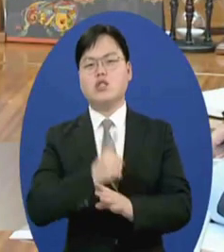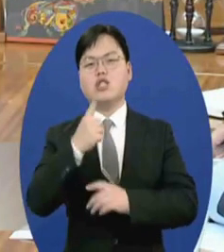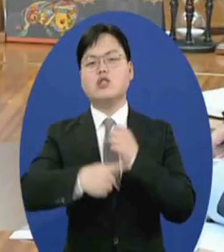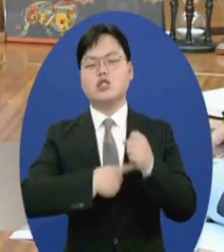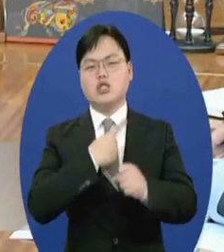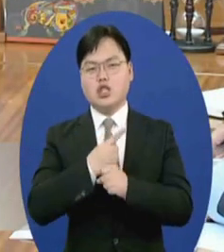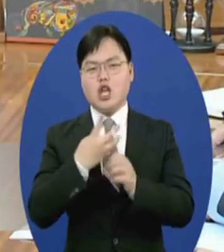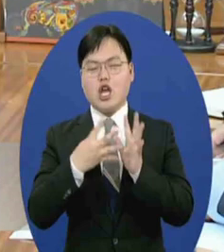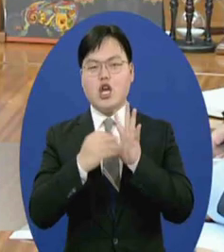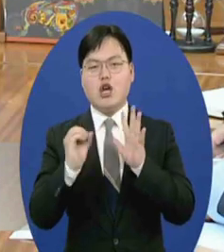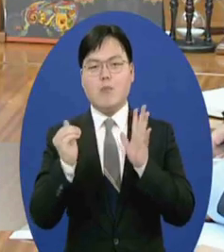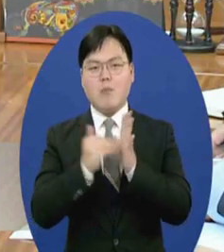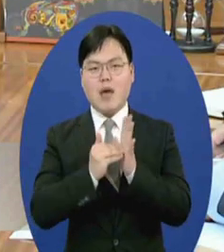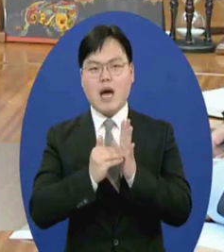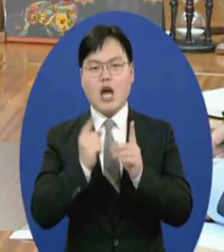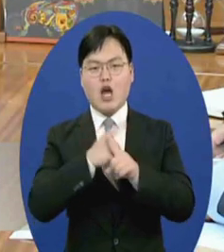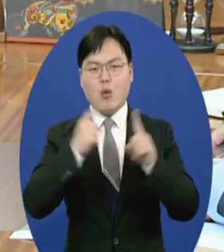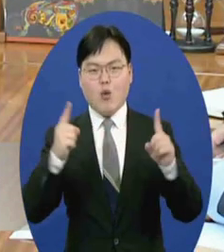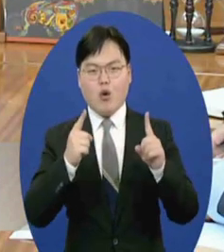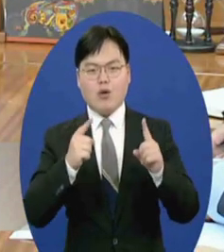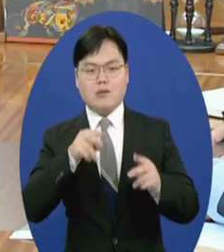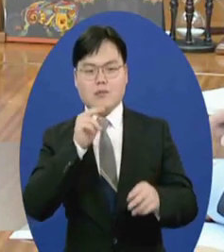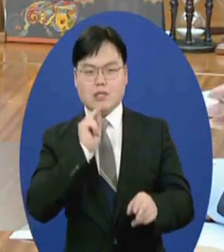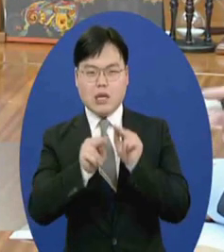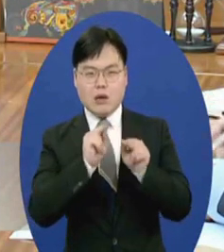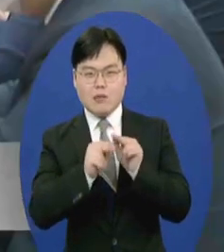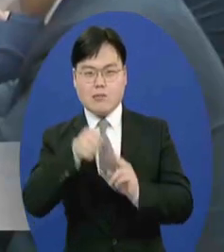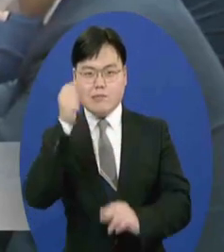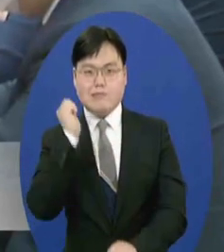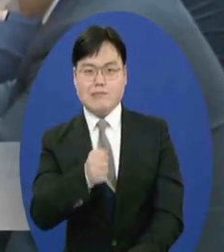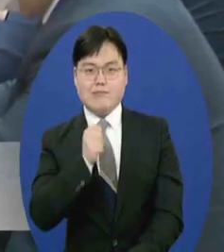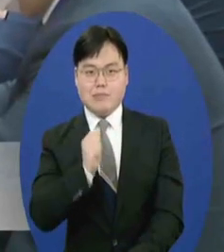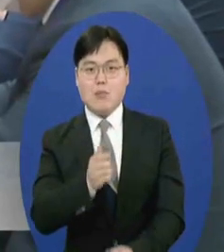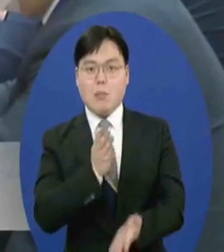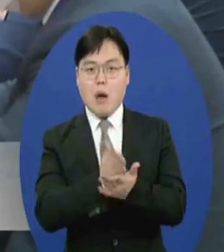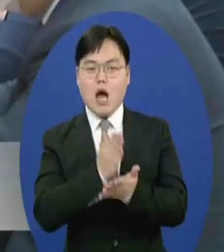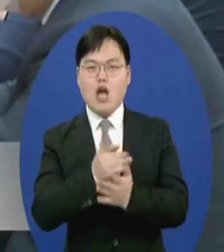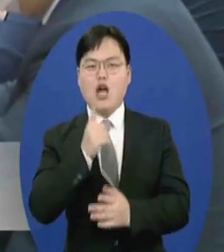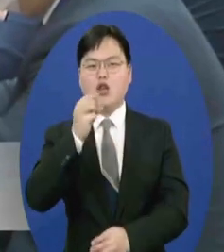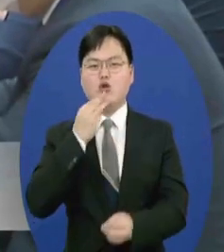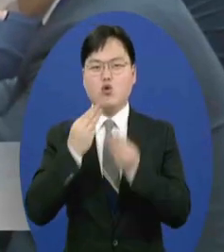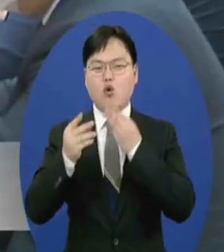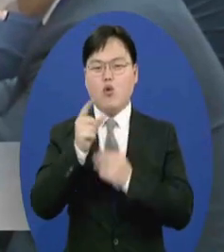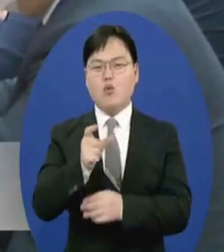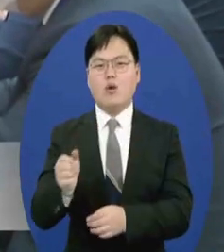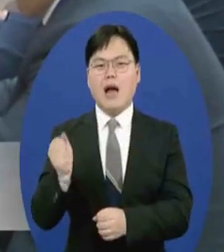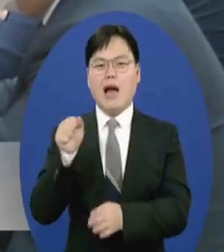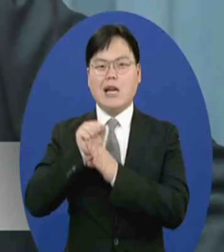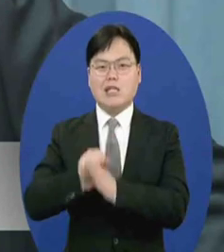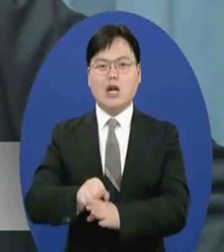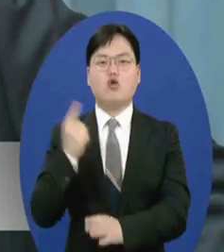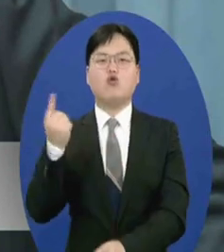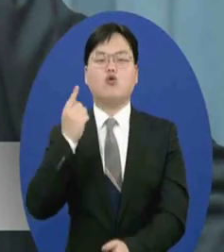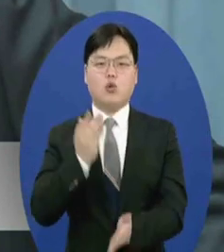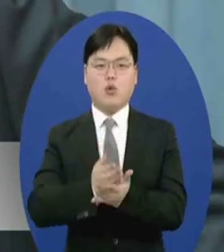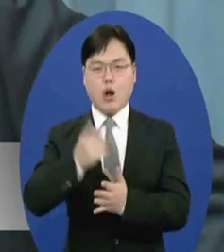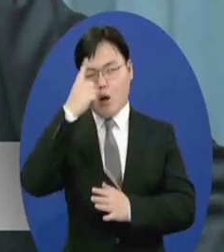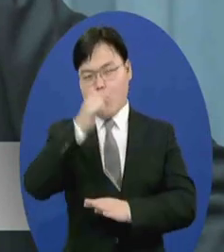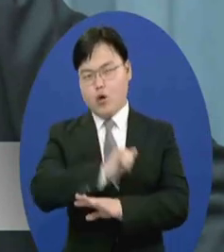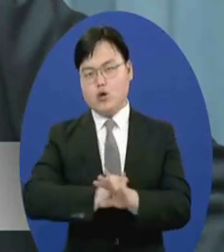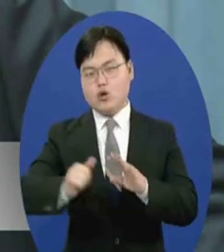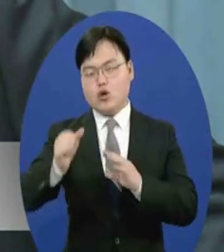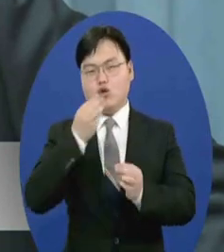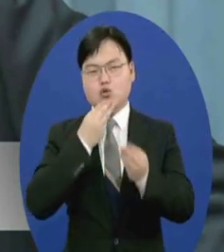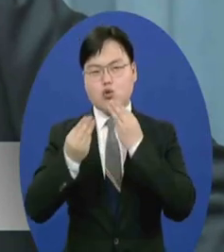жилд дунджаар 90,000 орчим хэрэг хянан шийдвэрлэдэг учраас нэг шүүгчэд оногдох ачаалал өндөр байдгийг илэрхийлжээ. Монгол Улсын